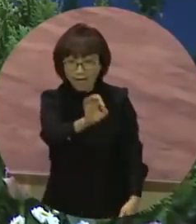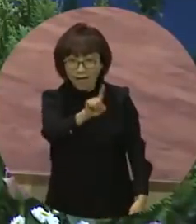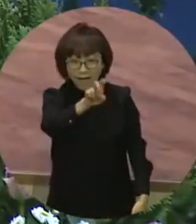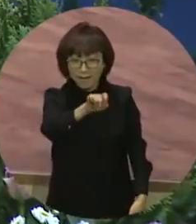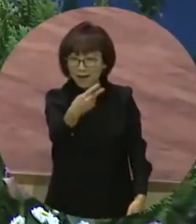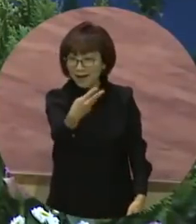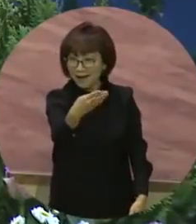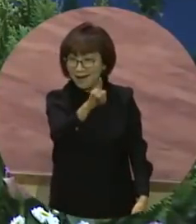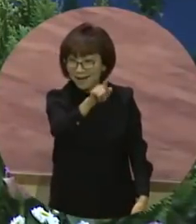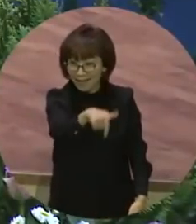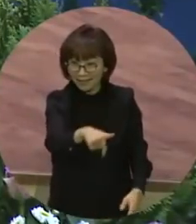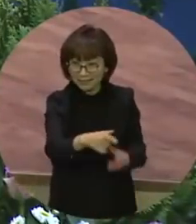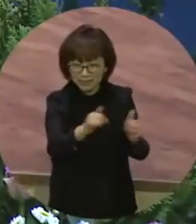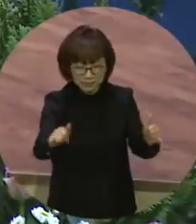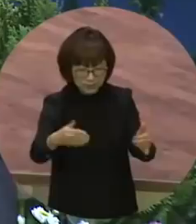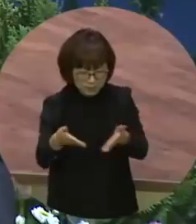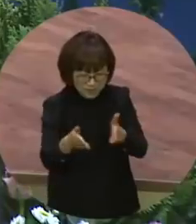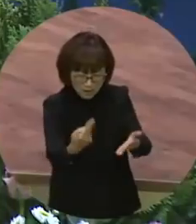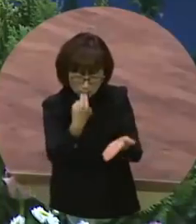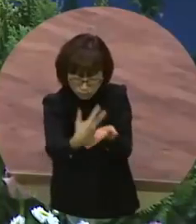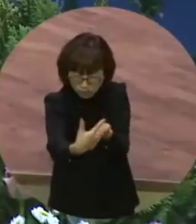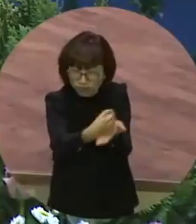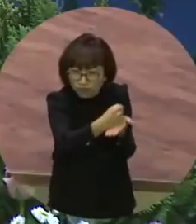이겨야 되기 때문에 해를 멈추게 해달라고